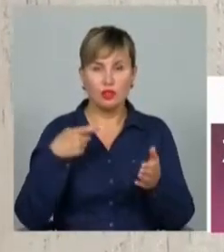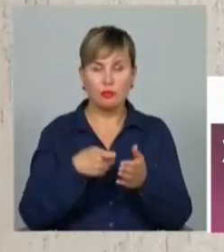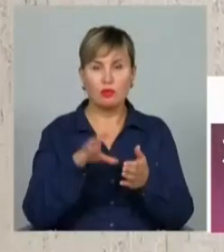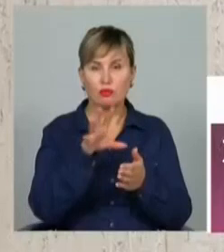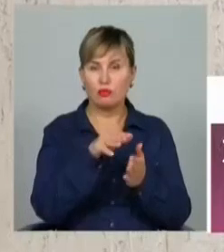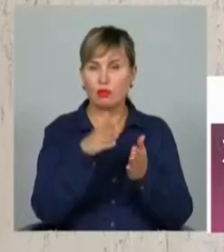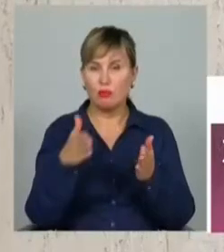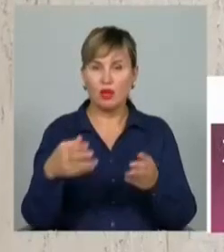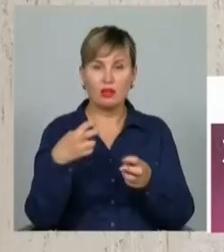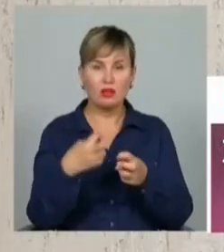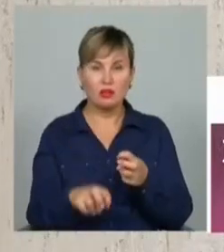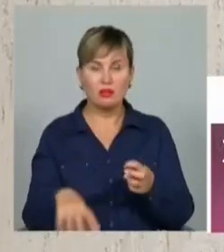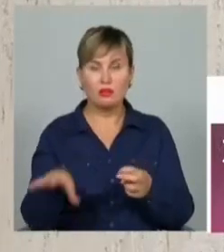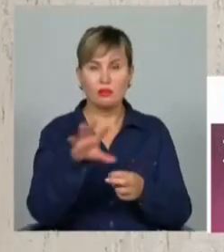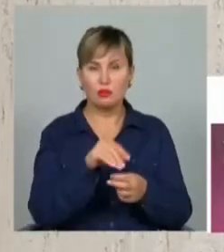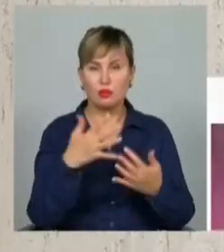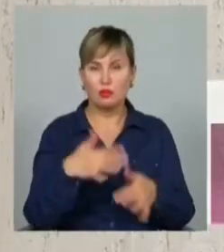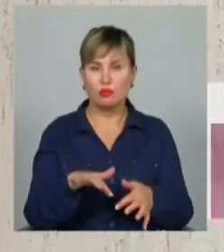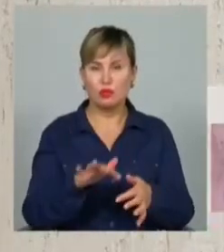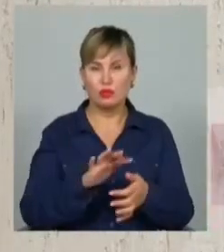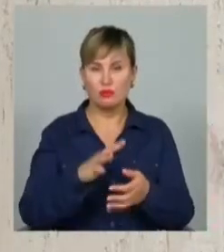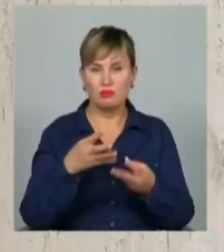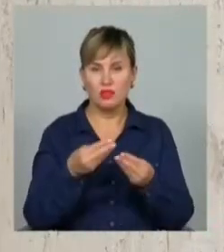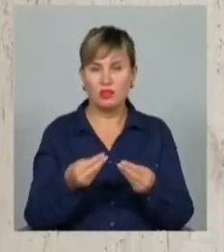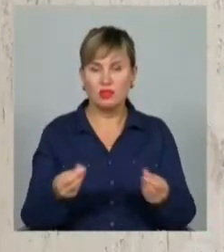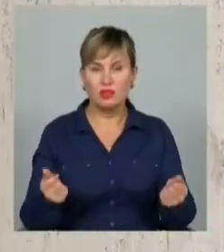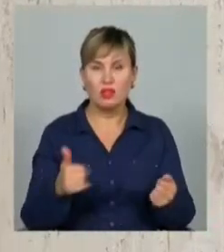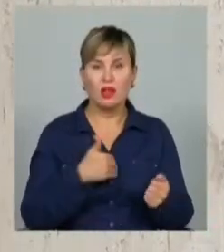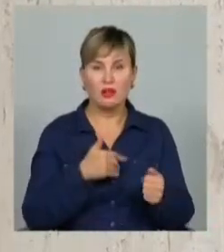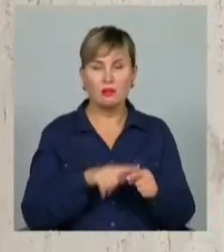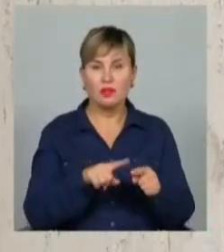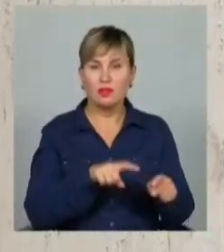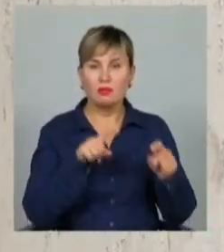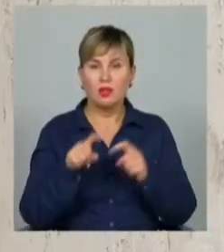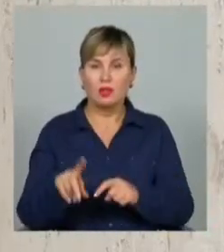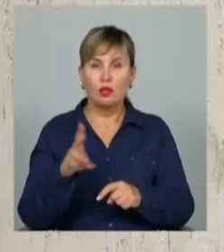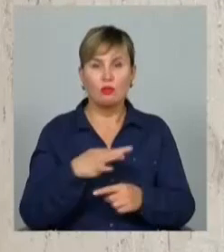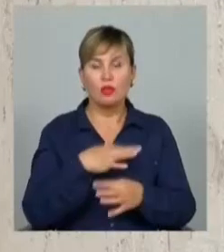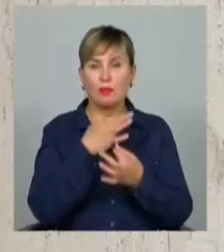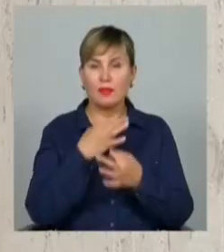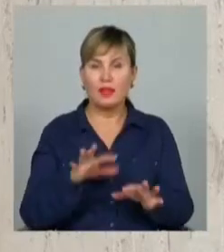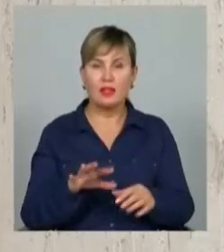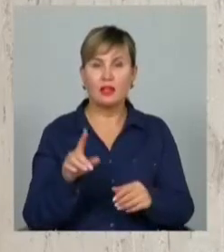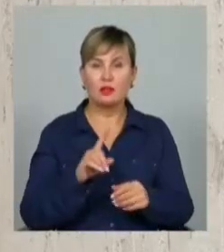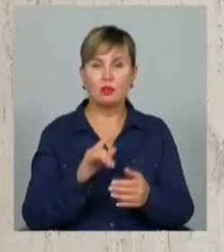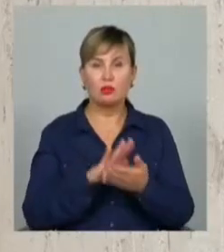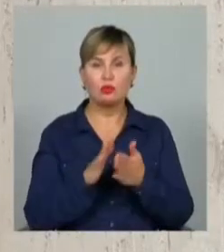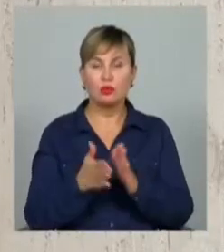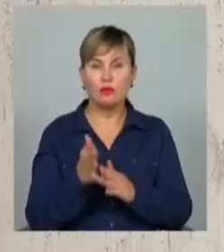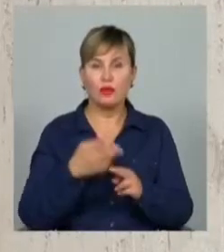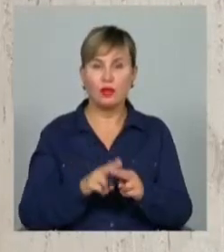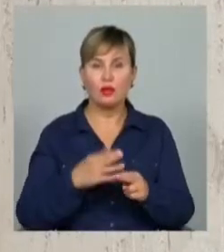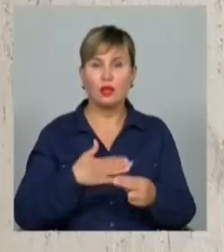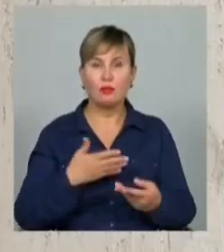рушится. Все перекрытия уже давно прогнили, и, естественно, мы хотим все переехать. Но вопрос, что нас не устраивают условия, на которых